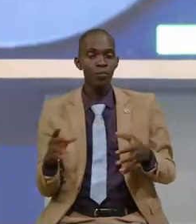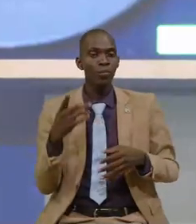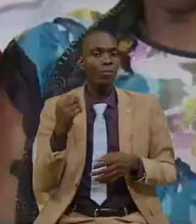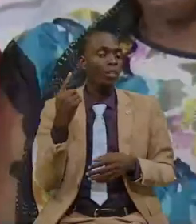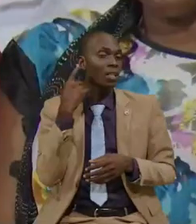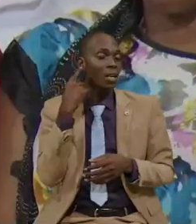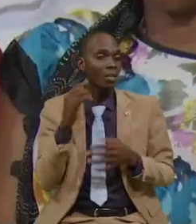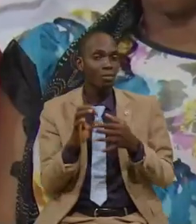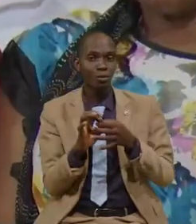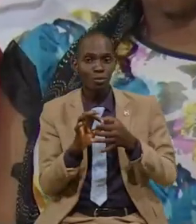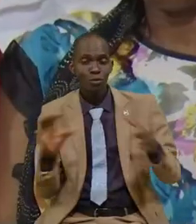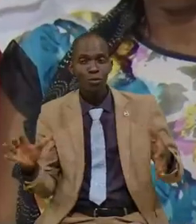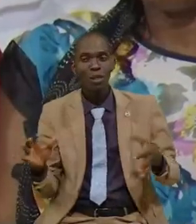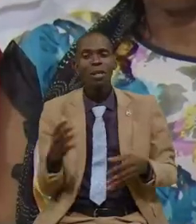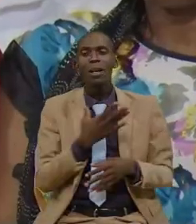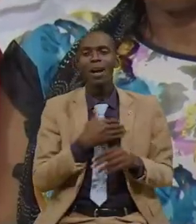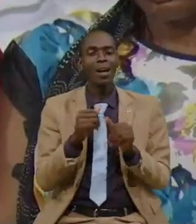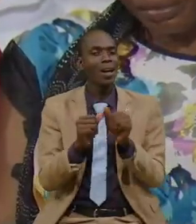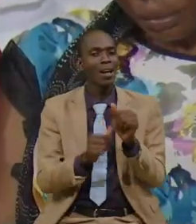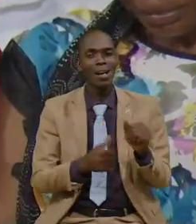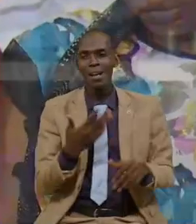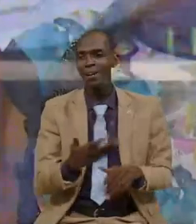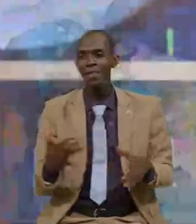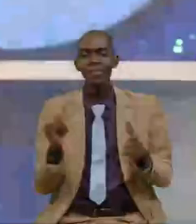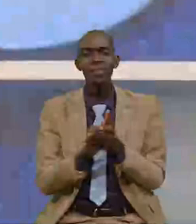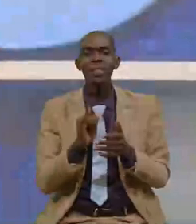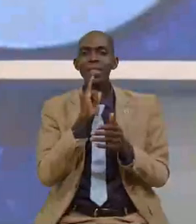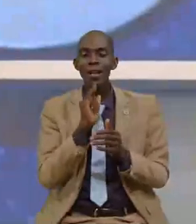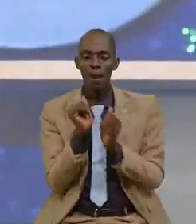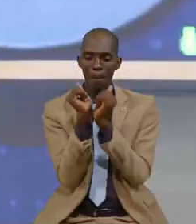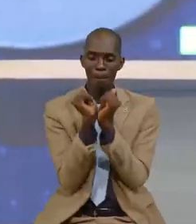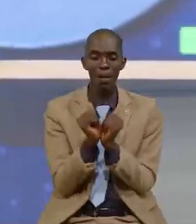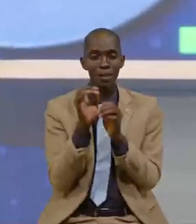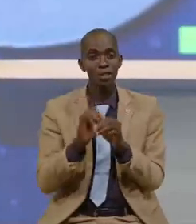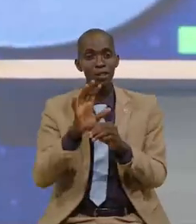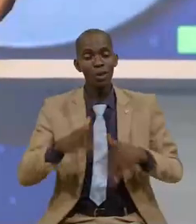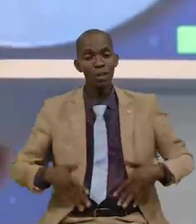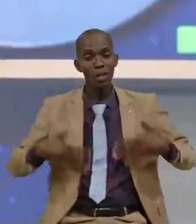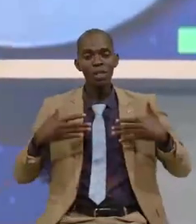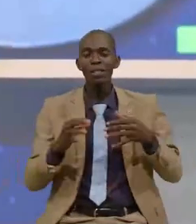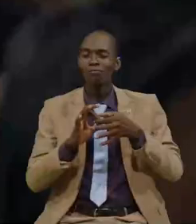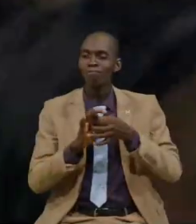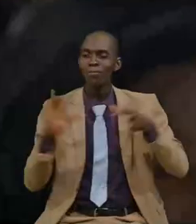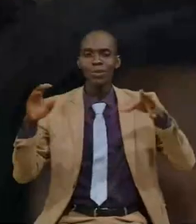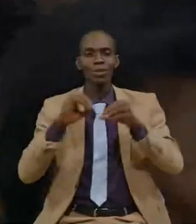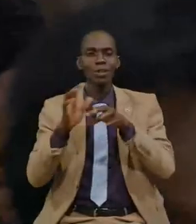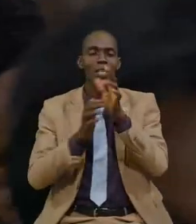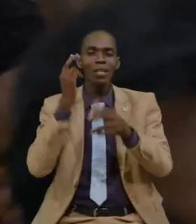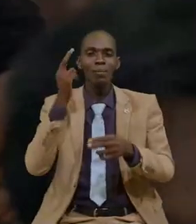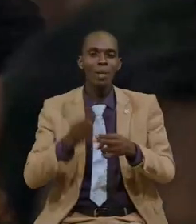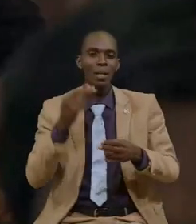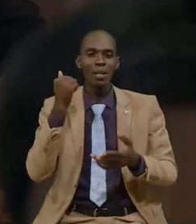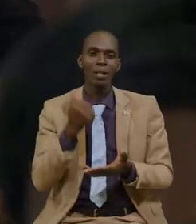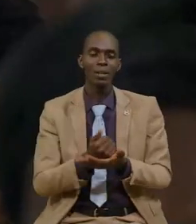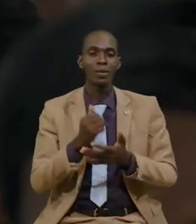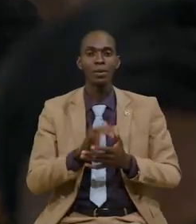la langue déliée, les oreilles déliées, et tout ce qui était lié dans votre vie est délié